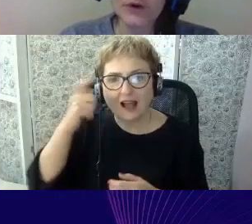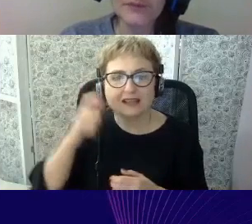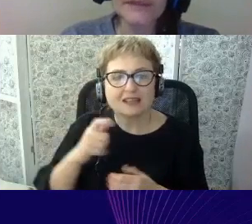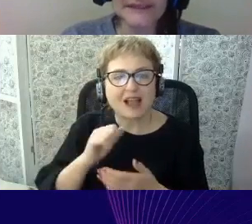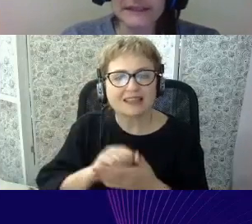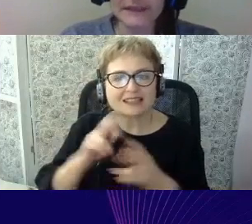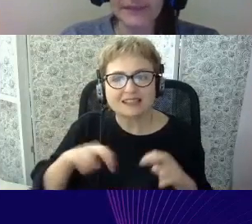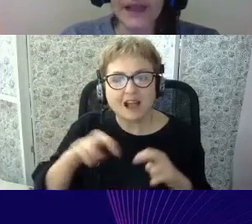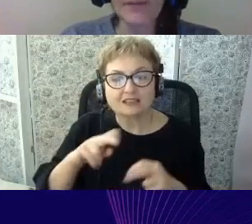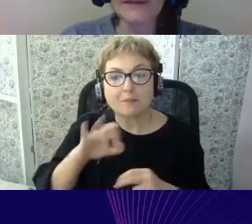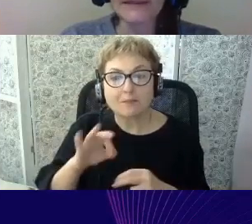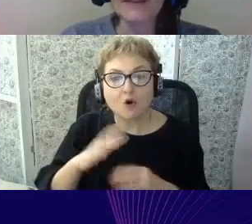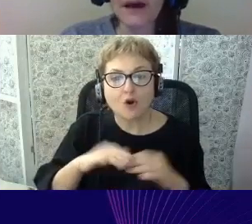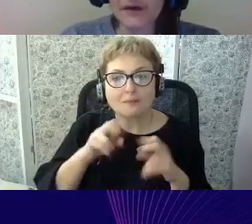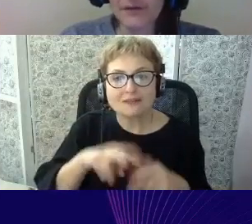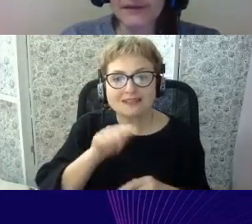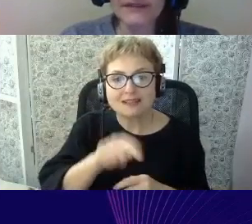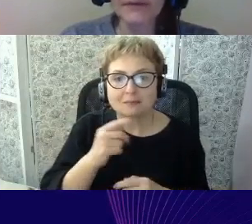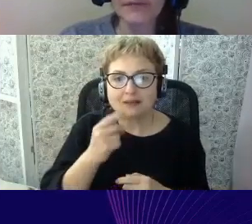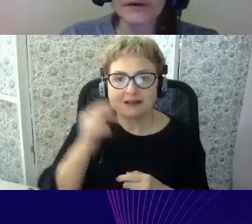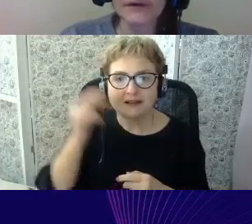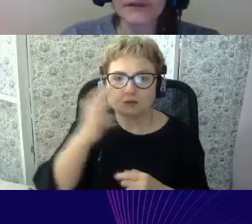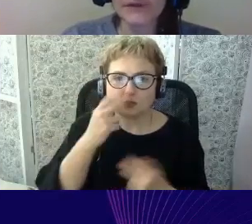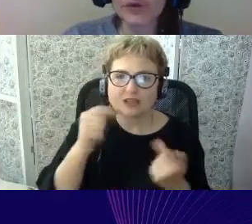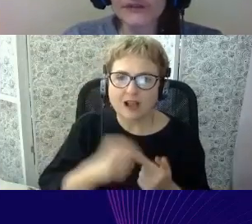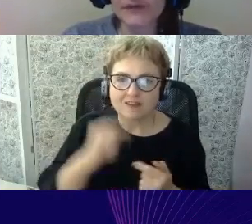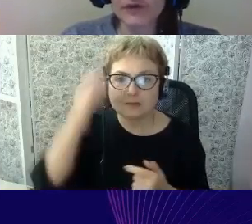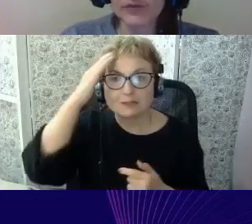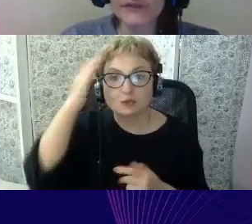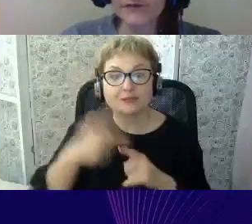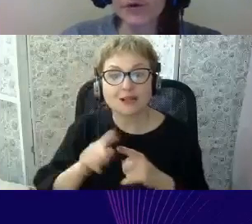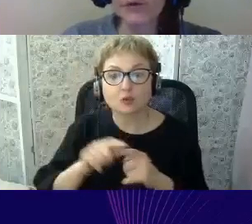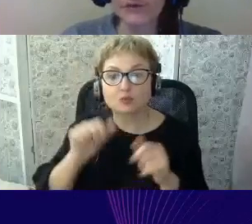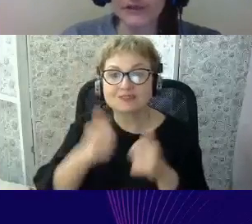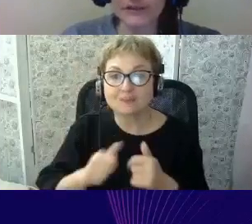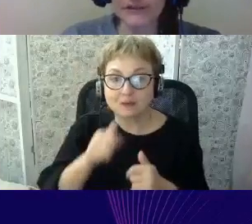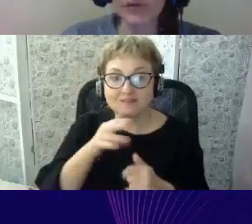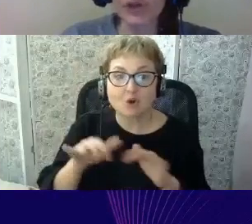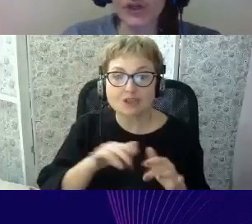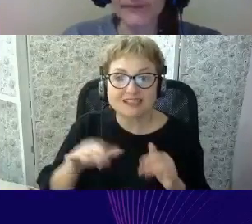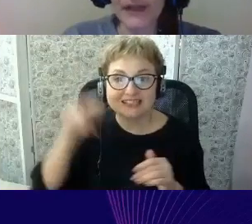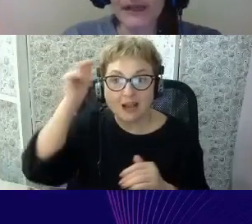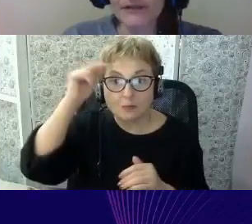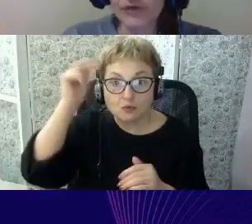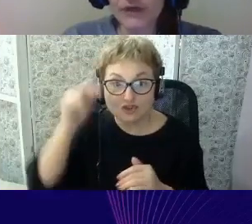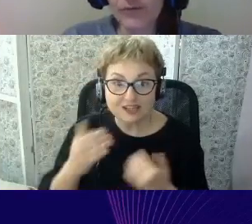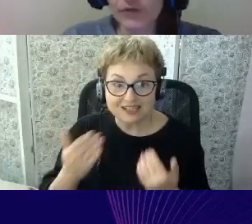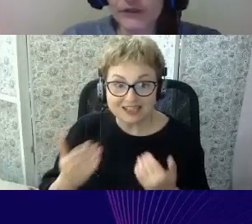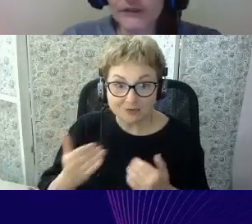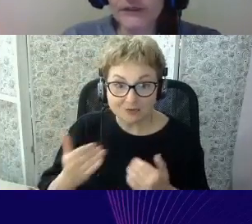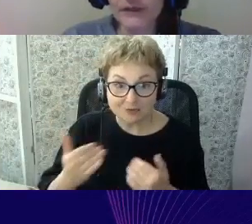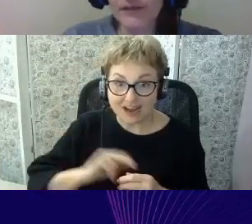аттестацию по компетенциям, по тем навыкам, по тем способностям, которые были сформированы в процессе обучения.